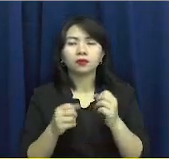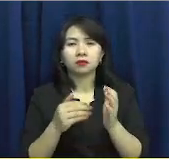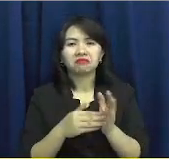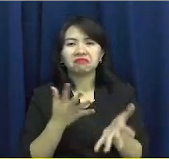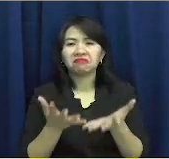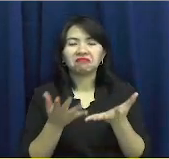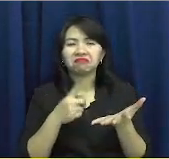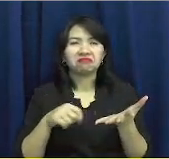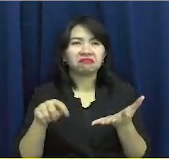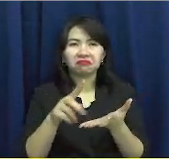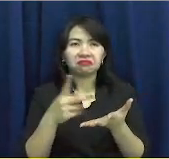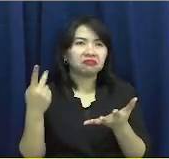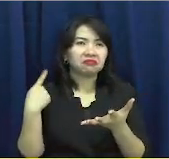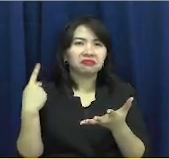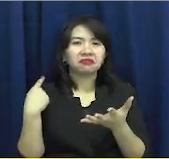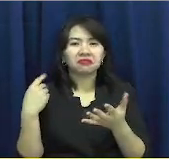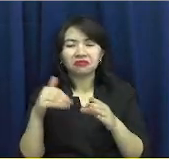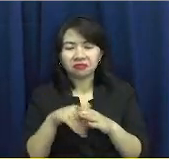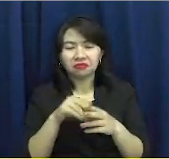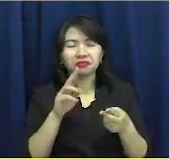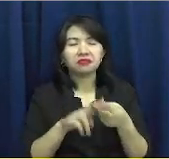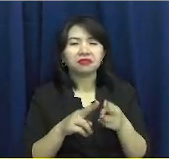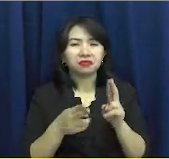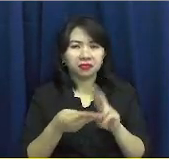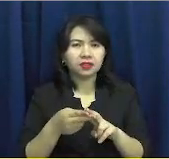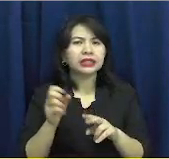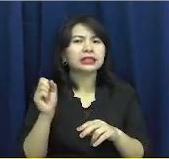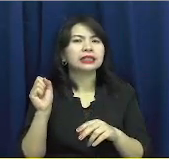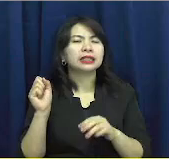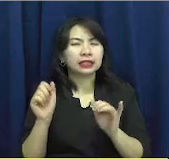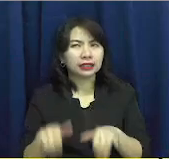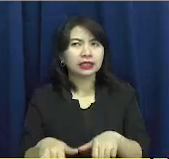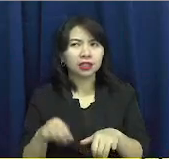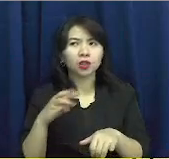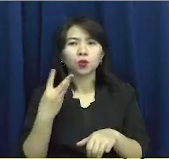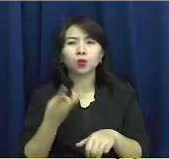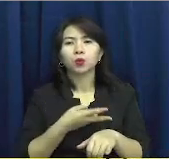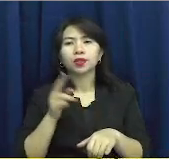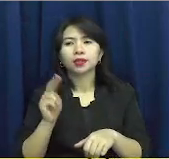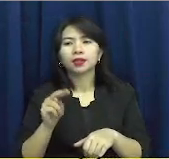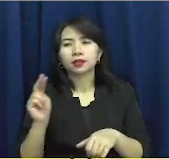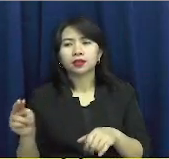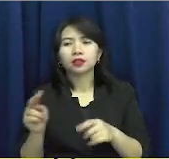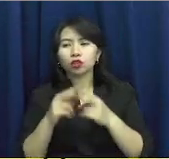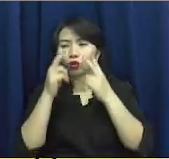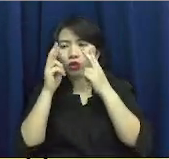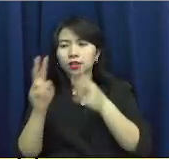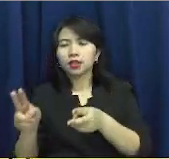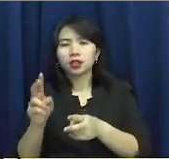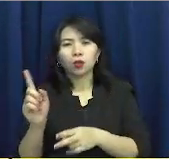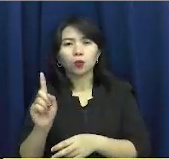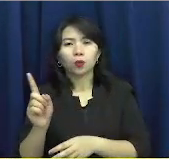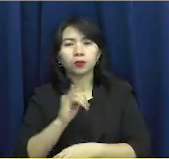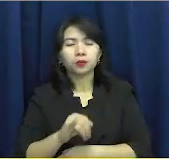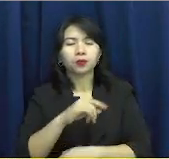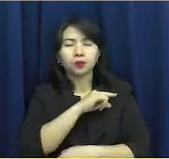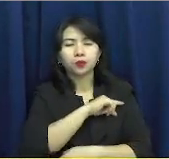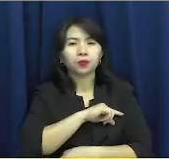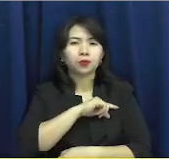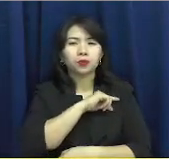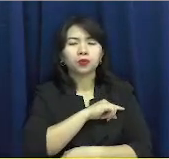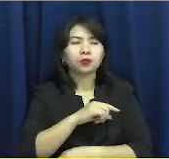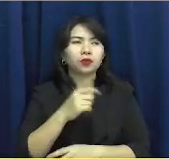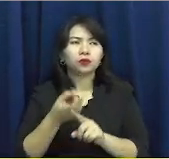sa quantity, quality pa rin yung quantity. Pag ganun yung naging pattern natin. Yan sinasabi ko sa inyo, Maki. Mula sa